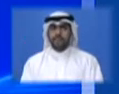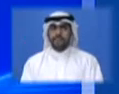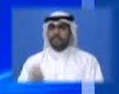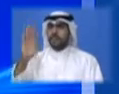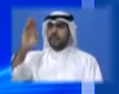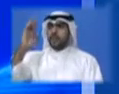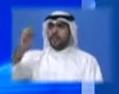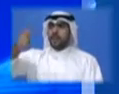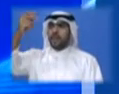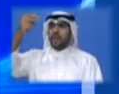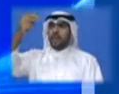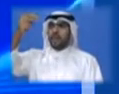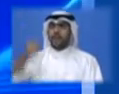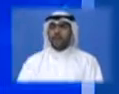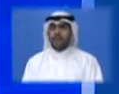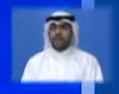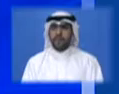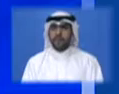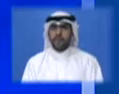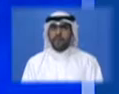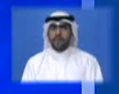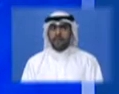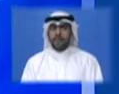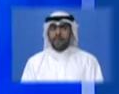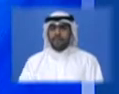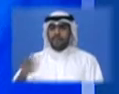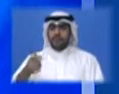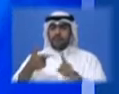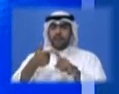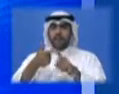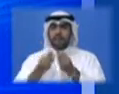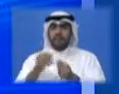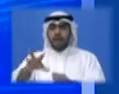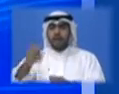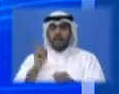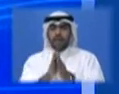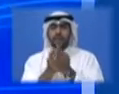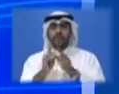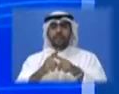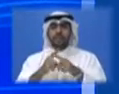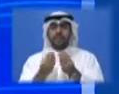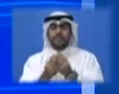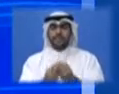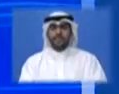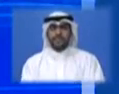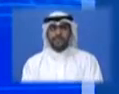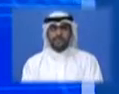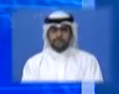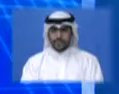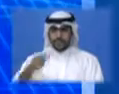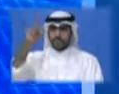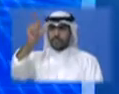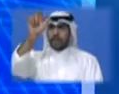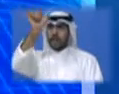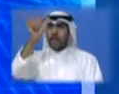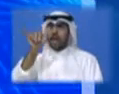شجاع مبارك رجل مطيري. ثانيا سحب الجنسية الكويتية من علي